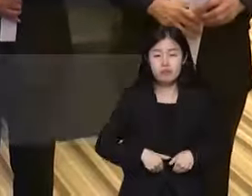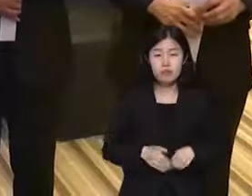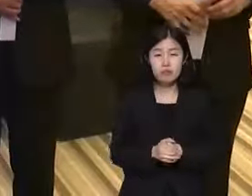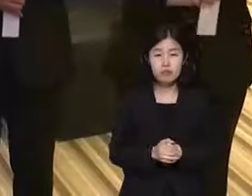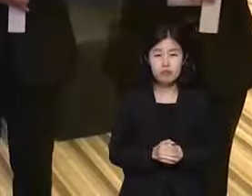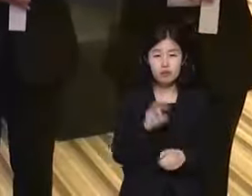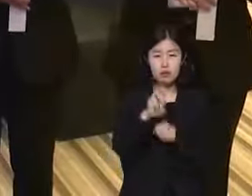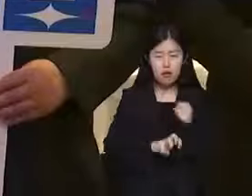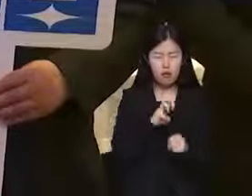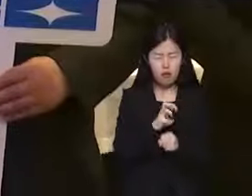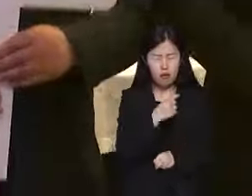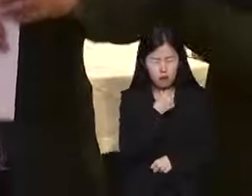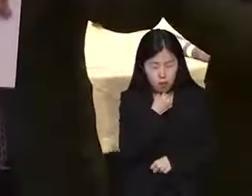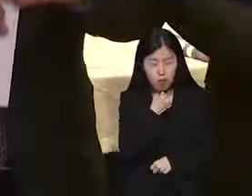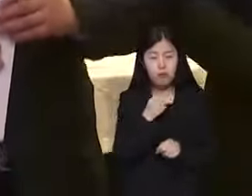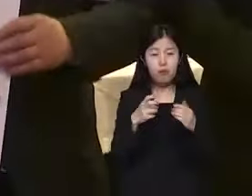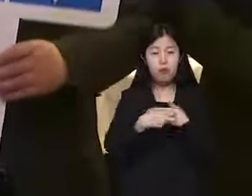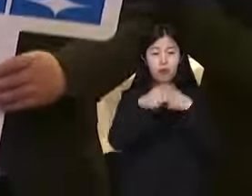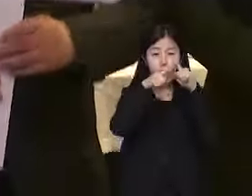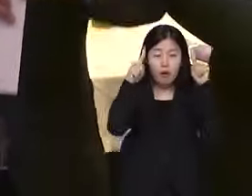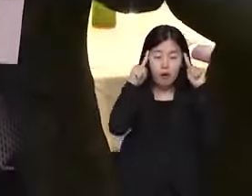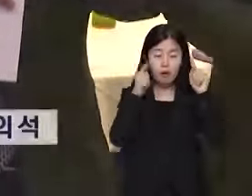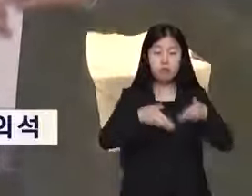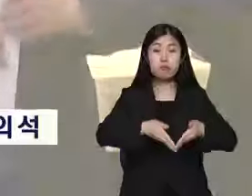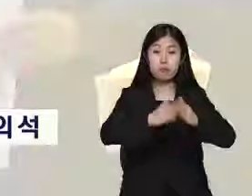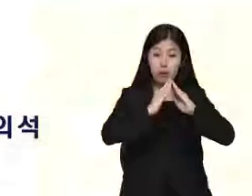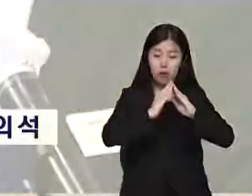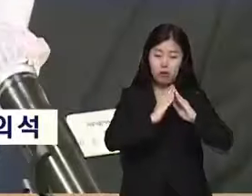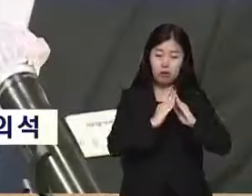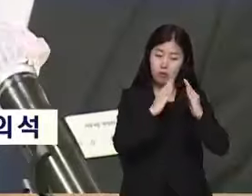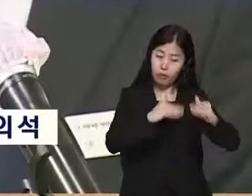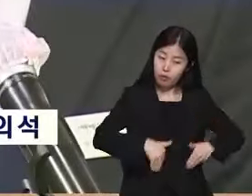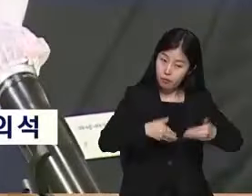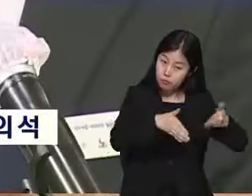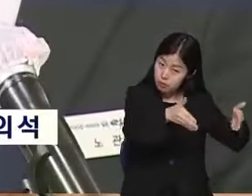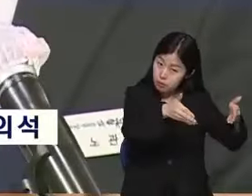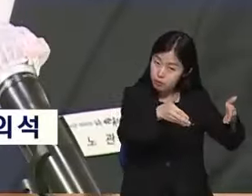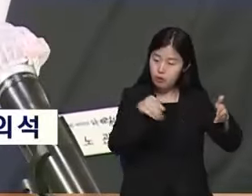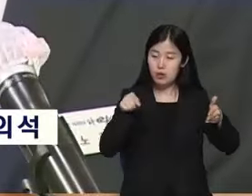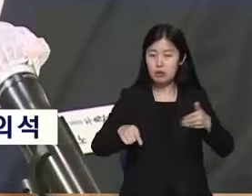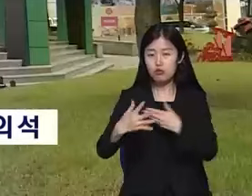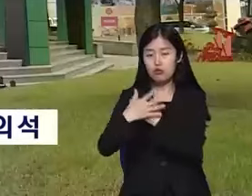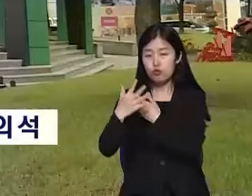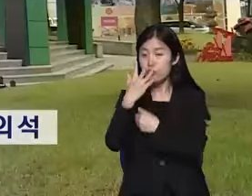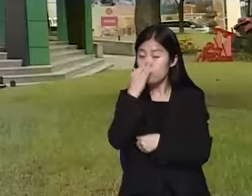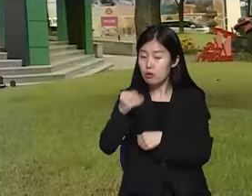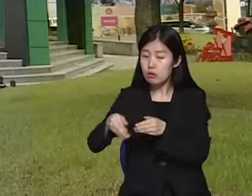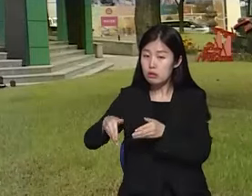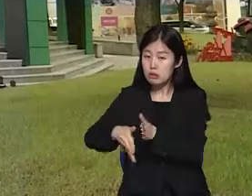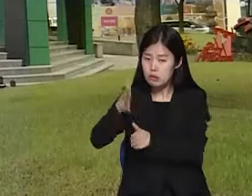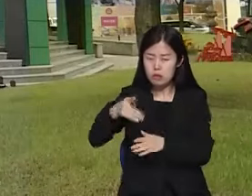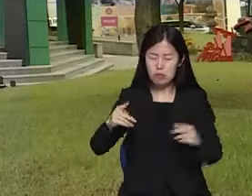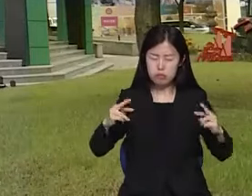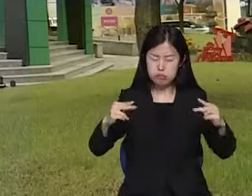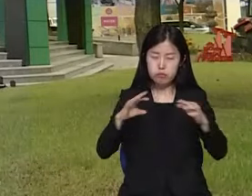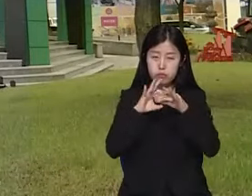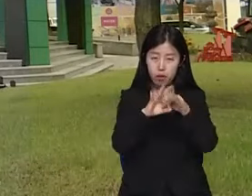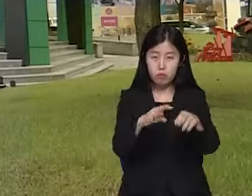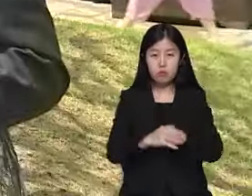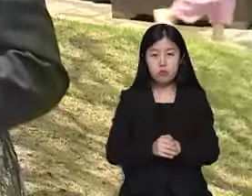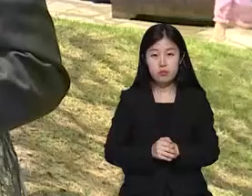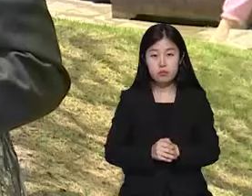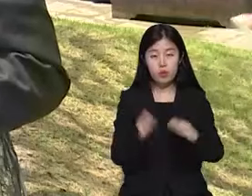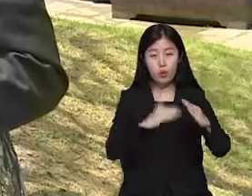30년 숙원 사업인 의대 설립을 두고 전남도와 순천시의 입장차가 좀처럼 좁혀지지 못하고 있는 상황. 전남도의 의대 공모